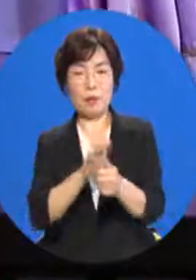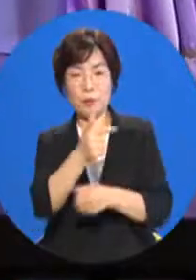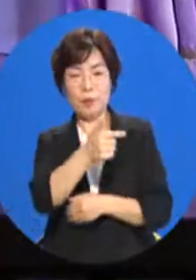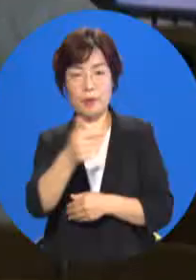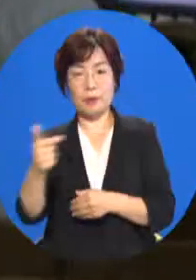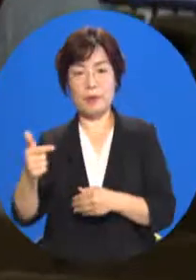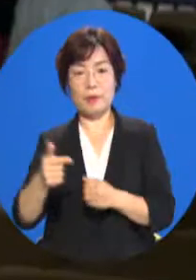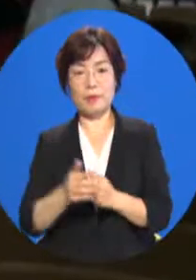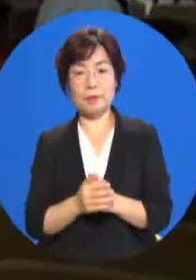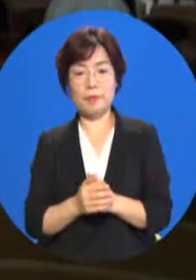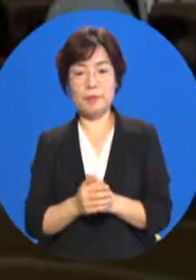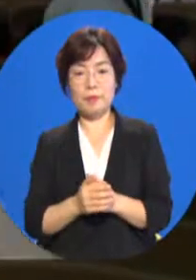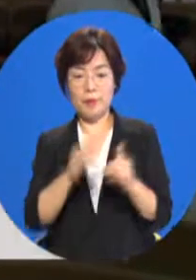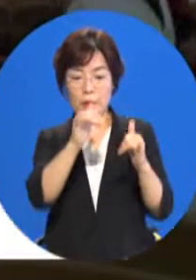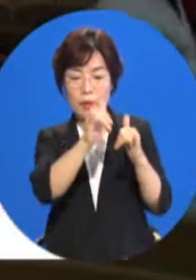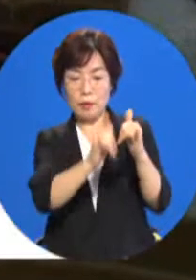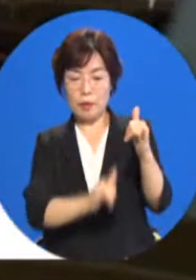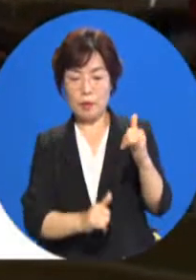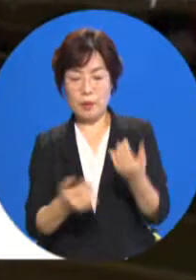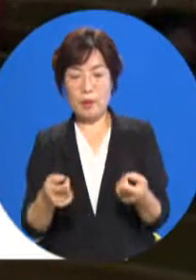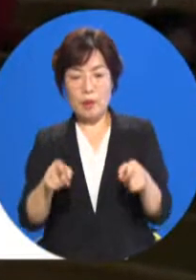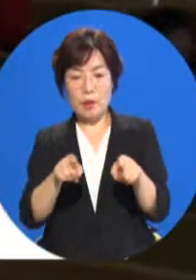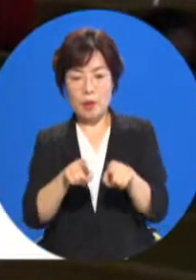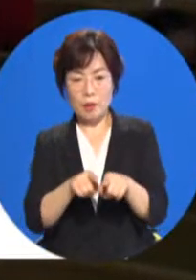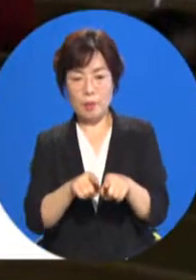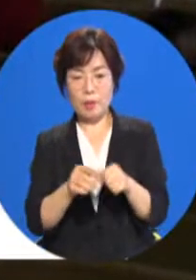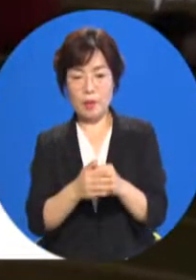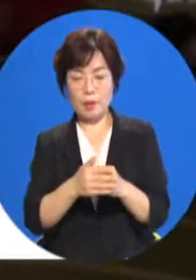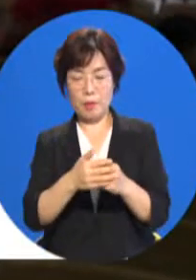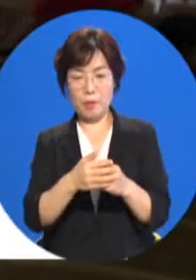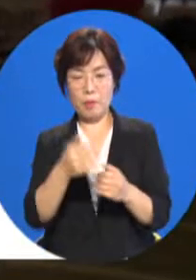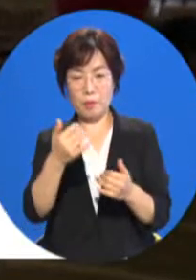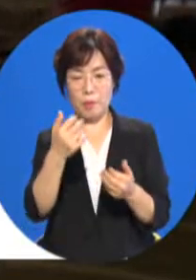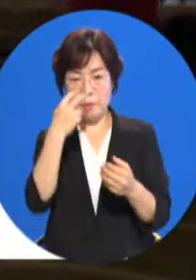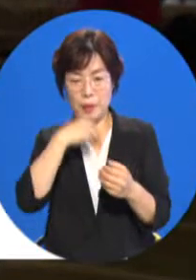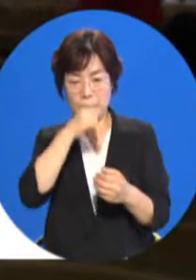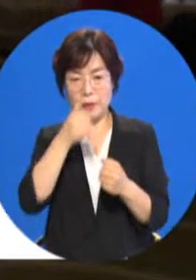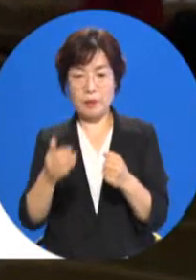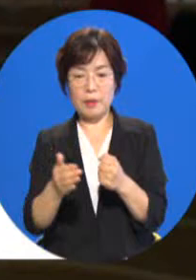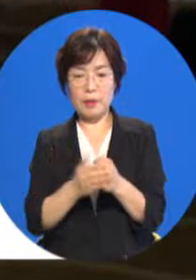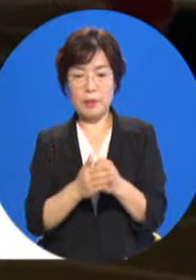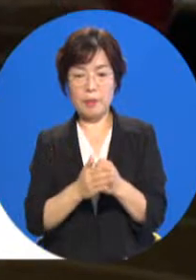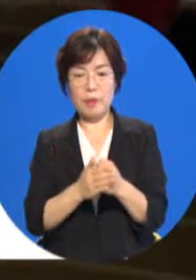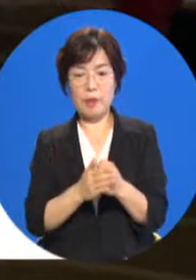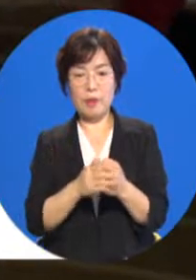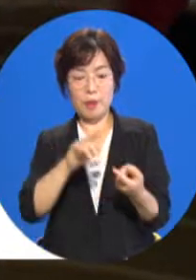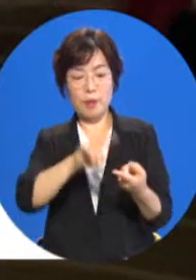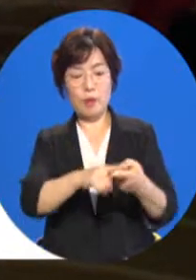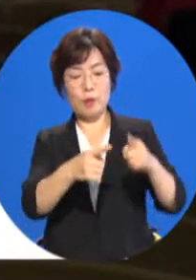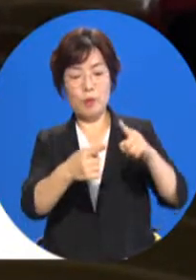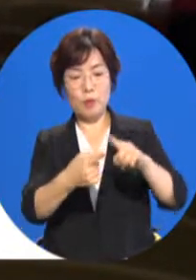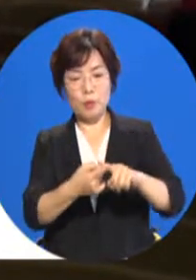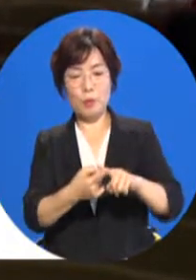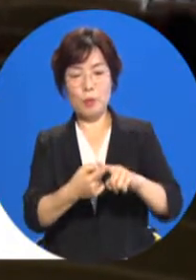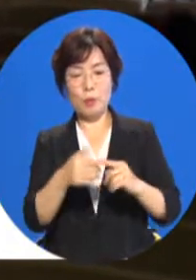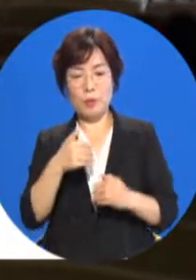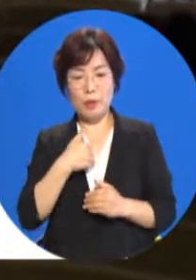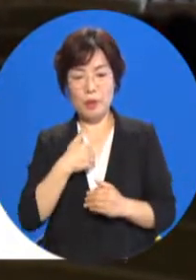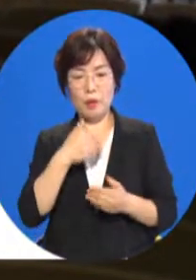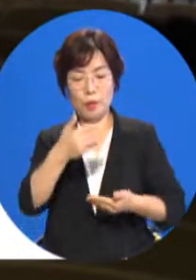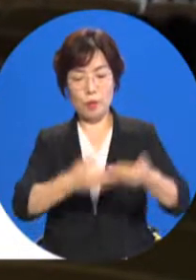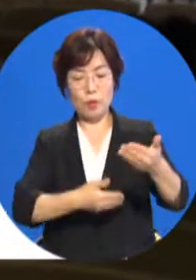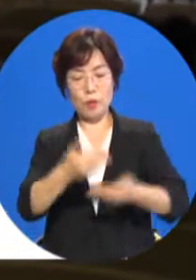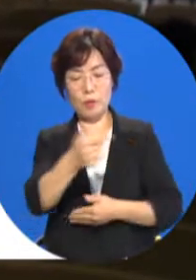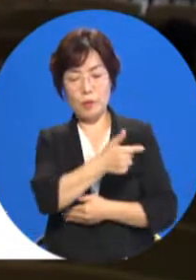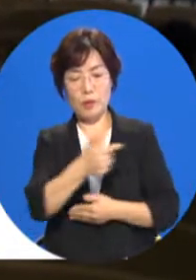있습니다. 하지만 역사는 또 같이 이렇게 겹치는 그런 역사이기 때문에 한국 아이들도 알아야 되고 제 아이들도 알아야